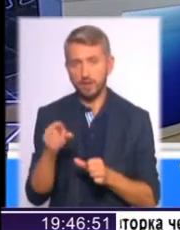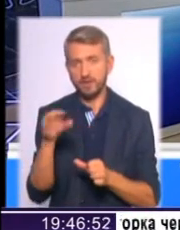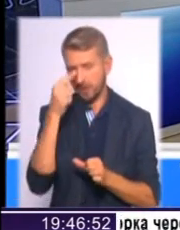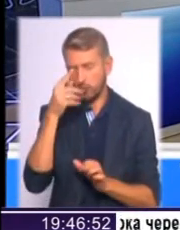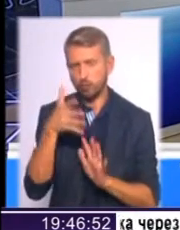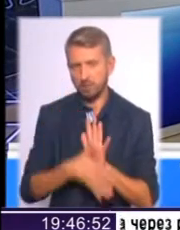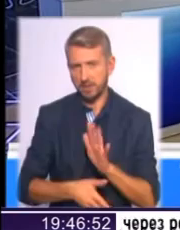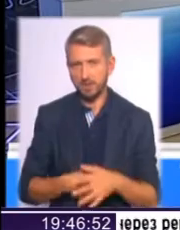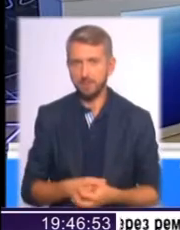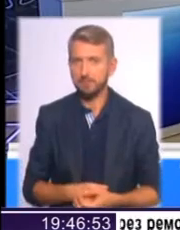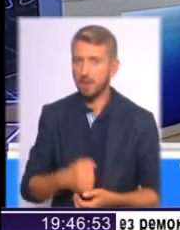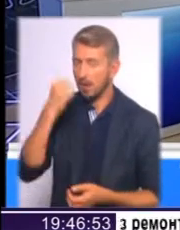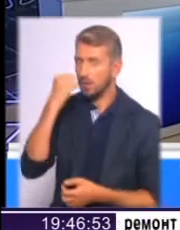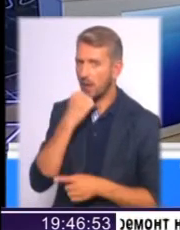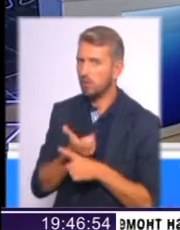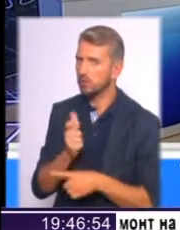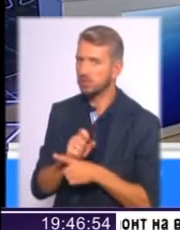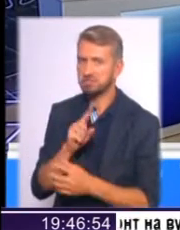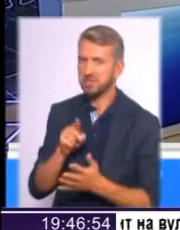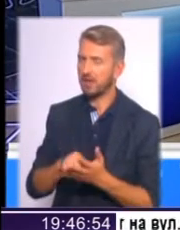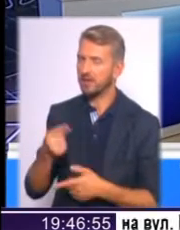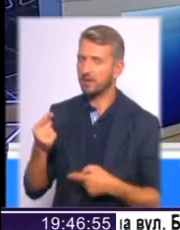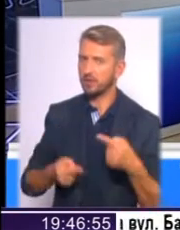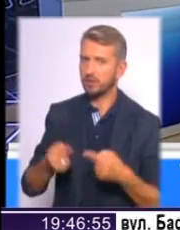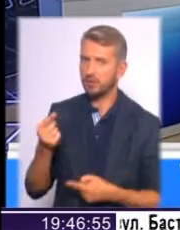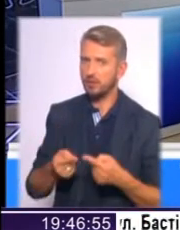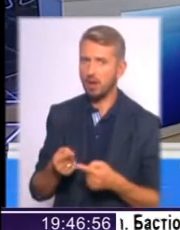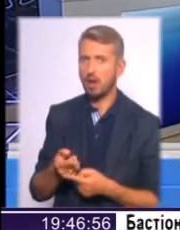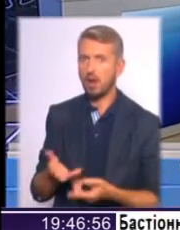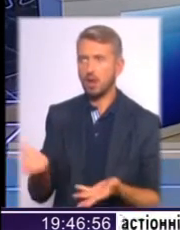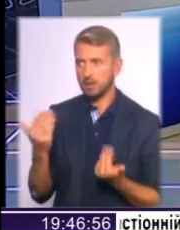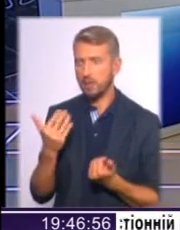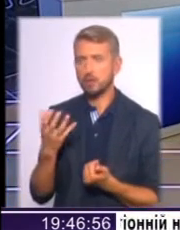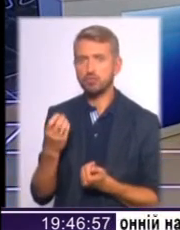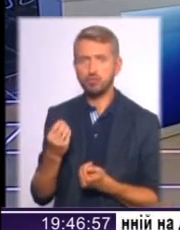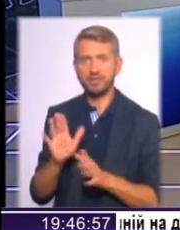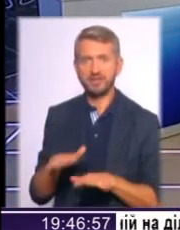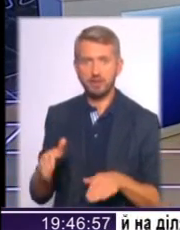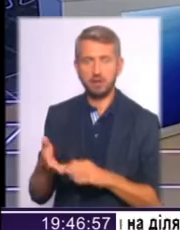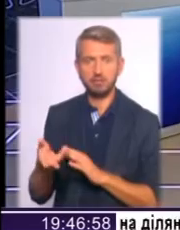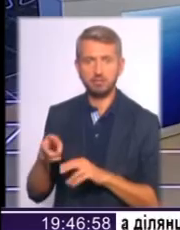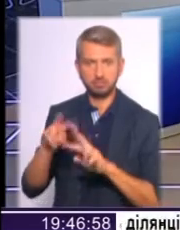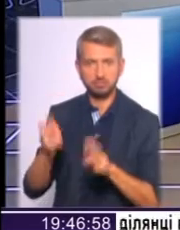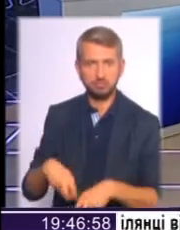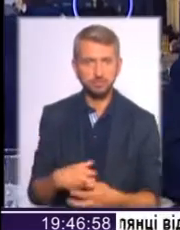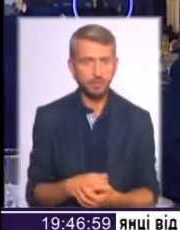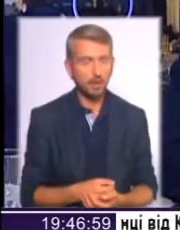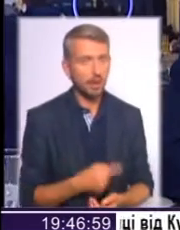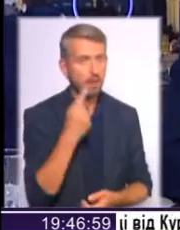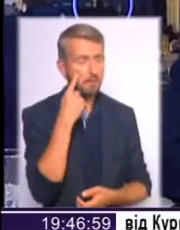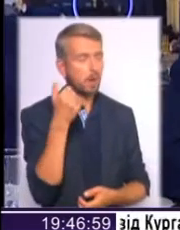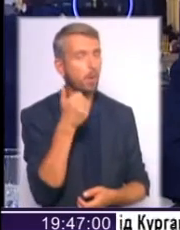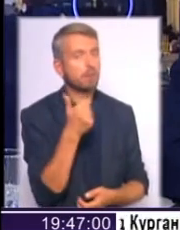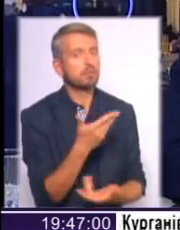зрозумієте. Дякуємо дуже. Дискусійний момент, бо так, давайте, може, за світи тоді ще візьмемо. Це питання пріоритетів. Ми все ж таки